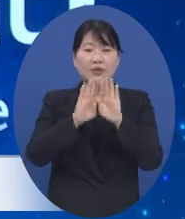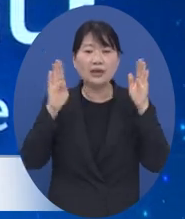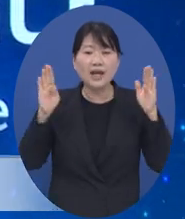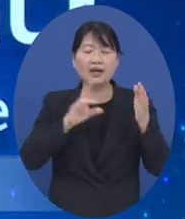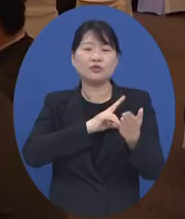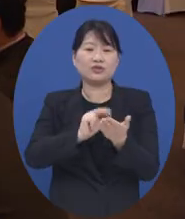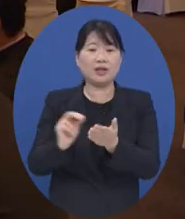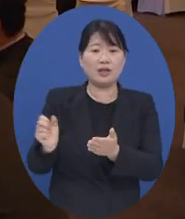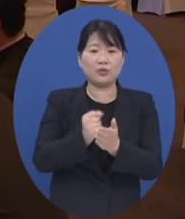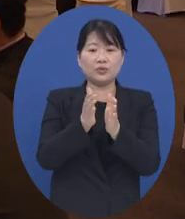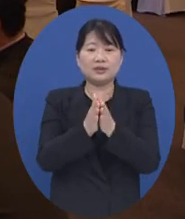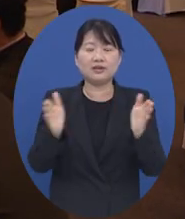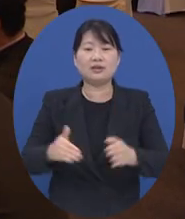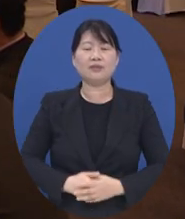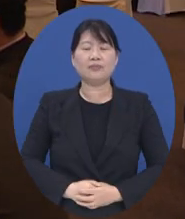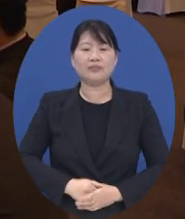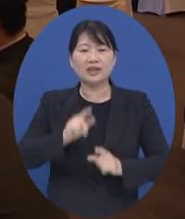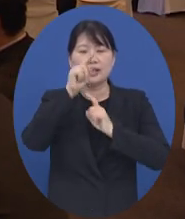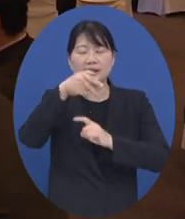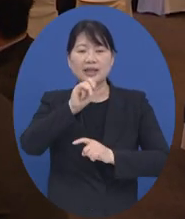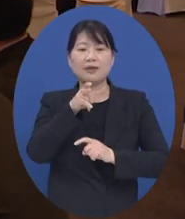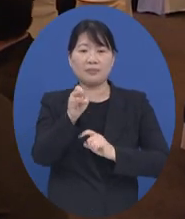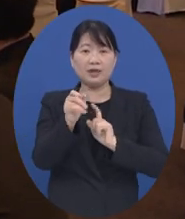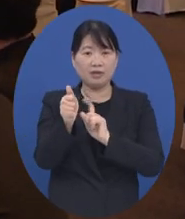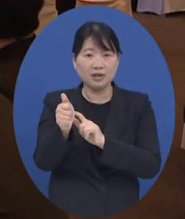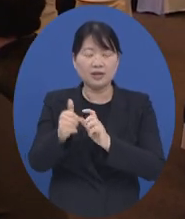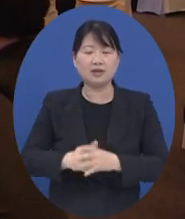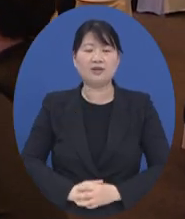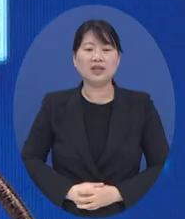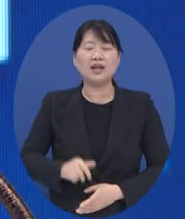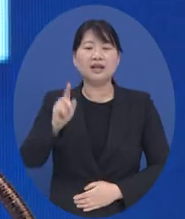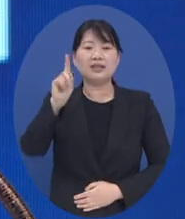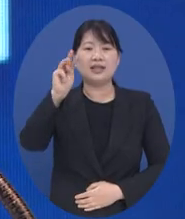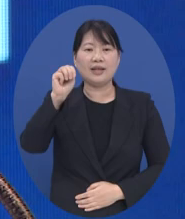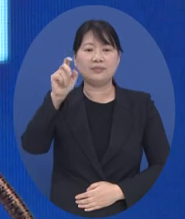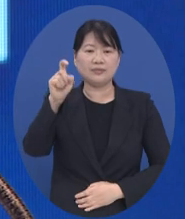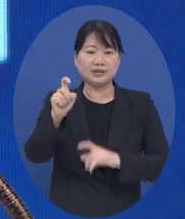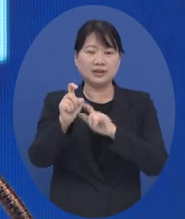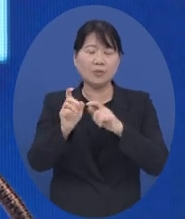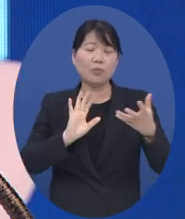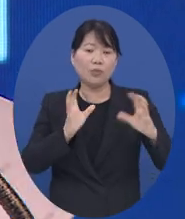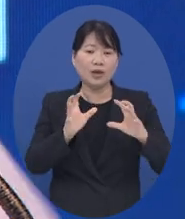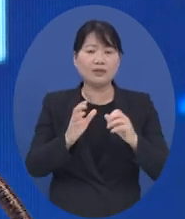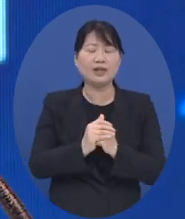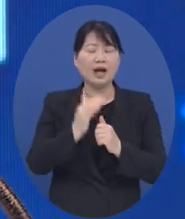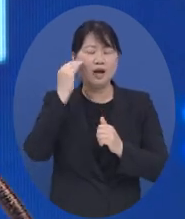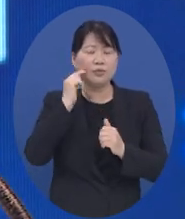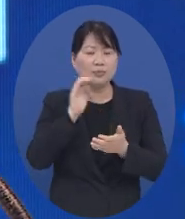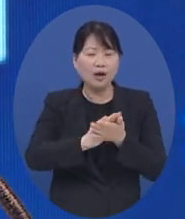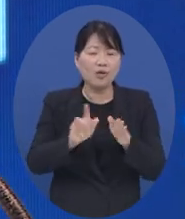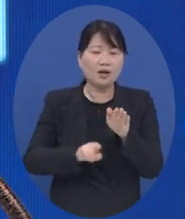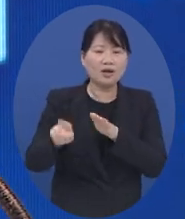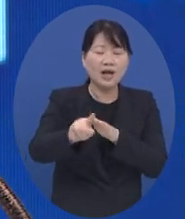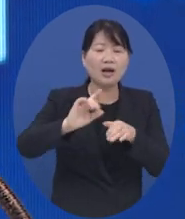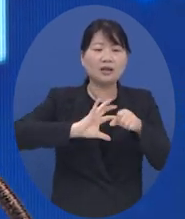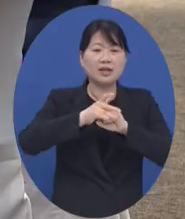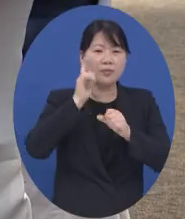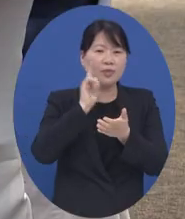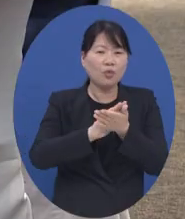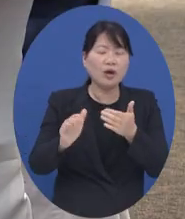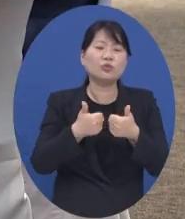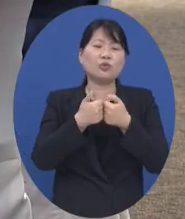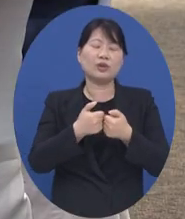펼쳐집니다. 이재명 경기도지사는 DMZ 포럼이 한반도 평화에서 더 나아가 세계 평화를 논하는 자리가